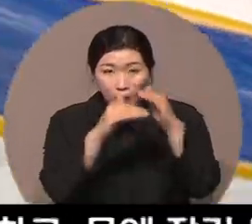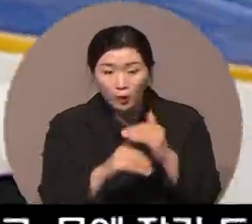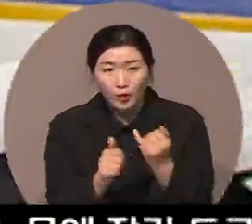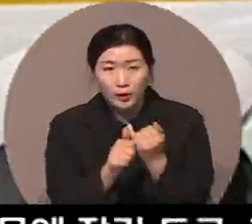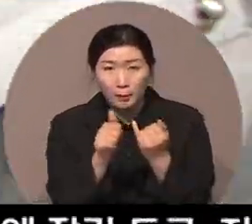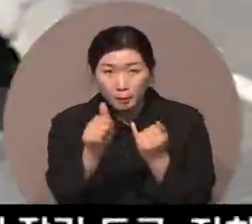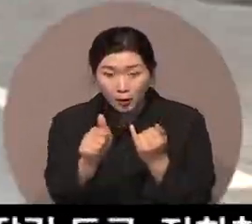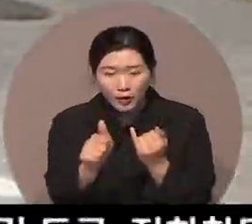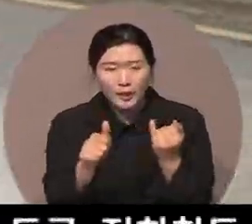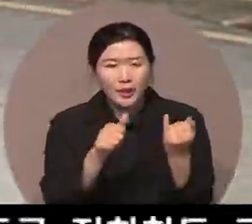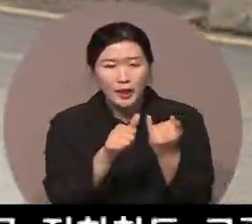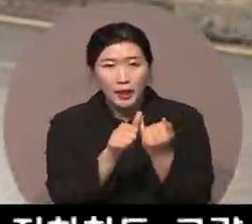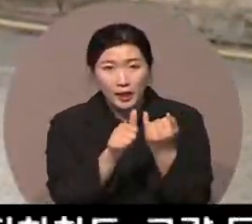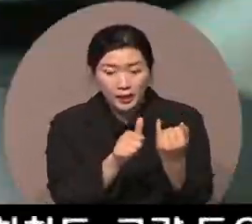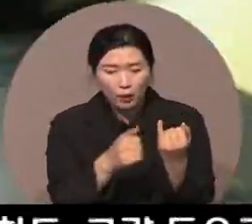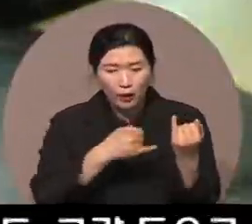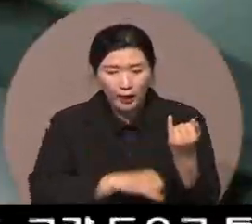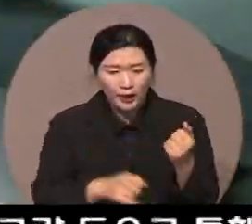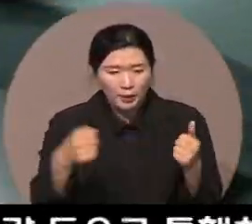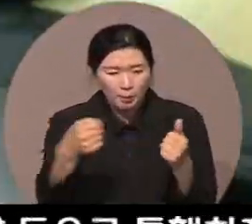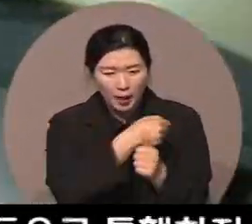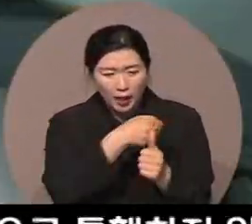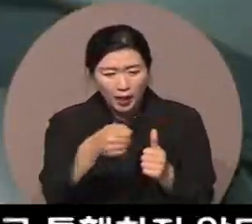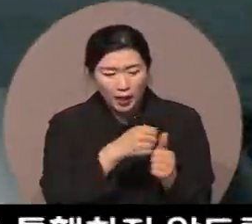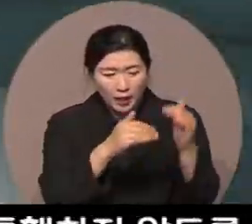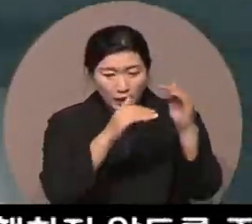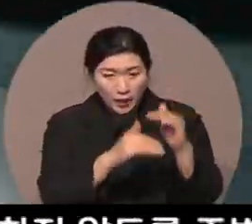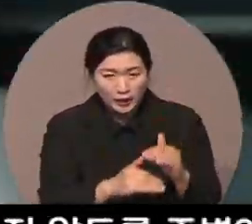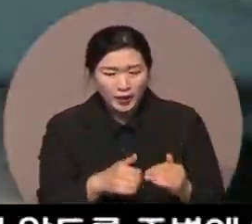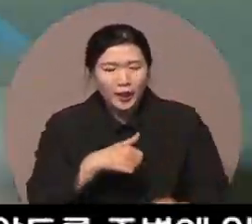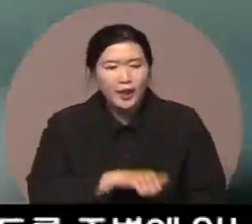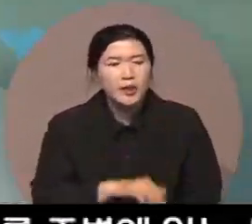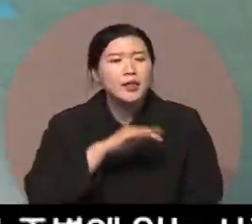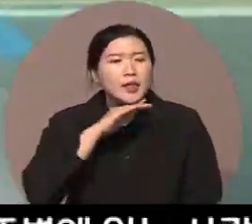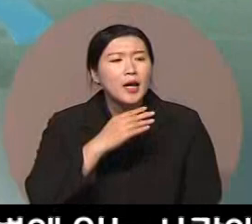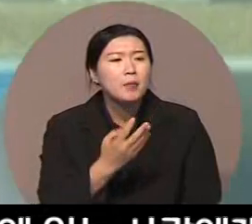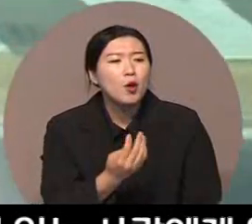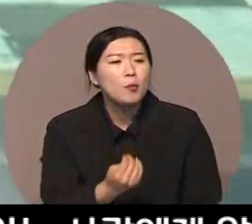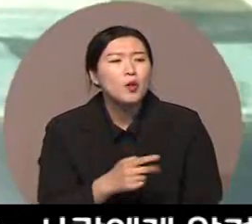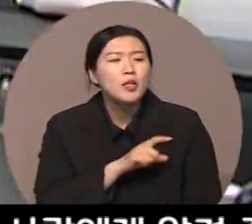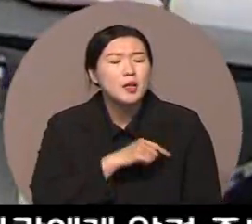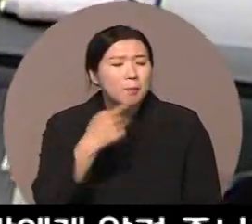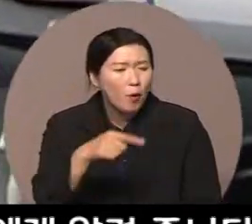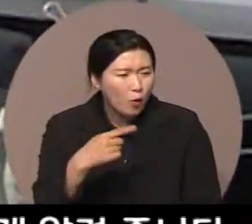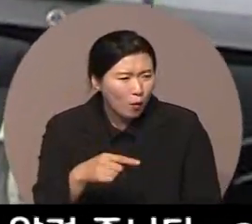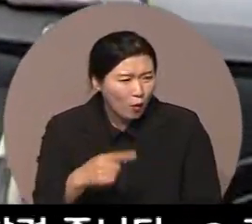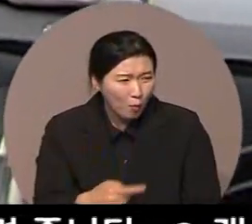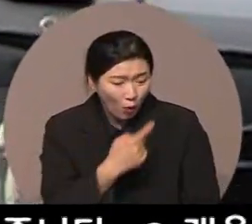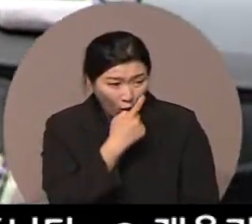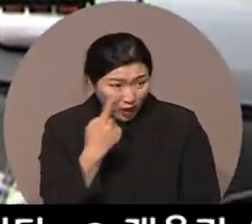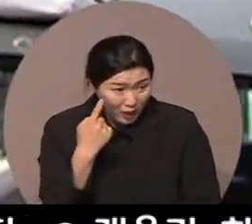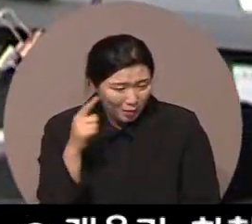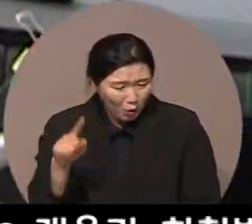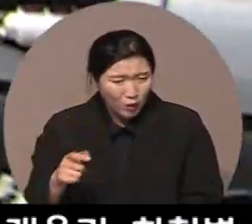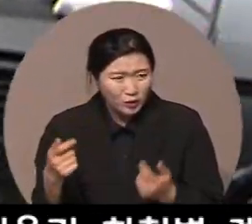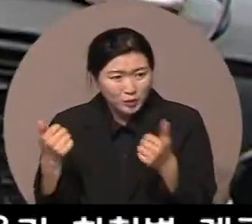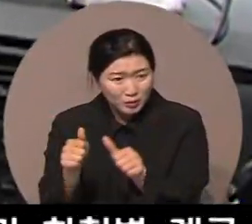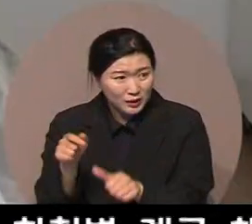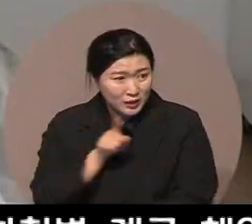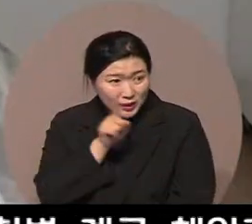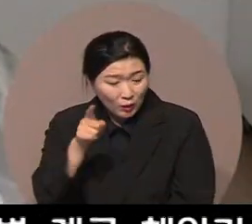아이를 때렸다는 내용인데 출동한 경찰이 아이 인적사항을 묻는 과정에서 출생 미신고 사실이